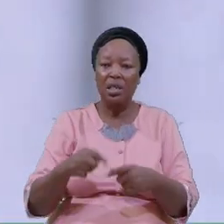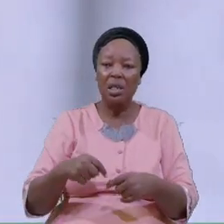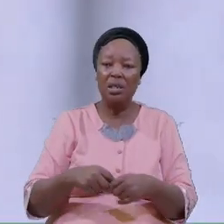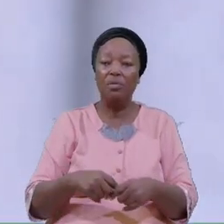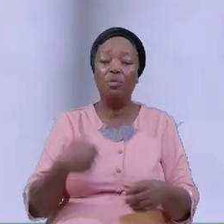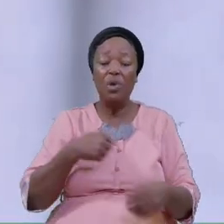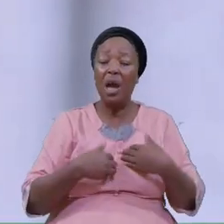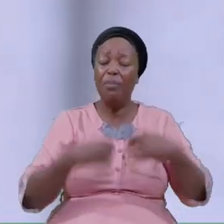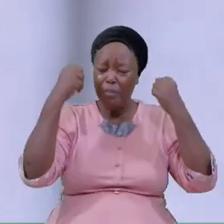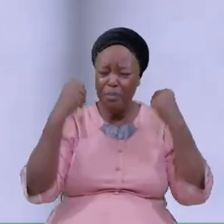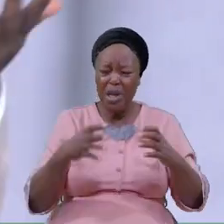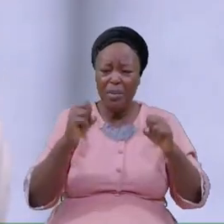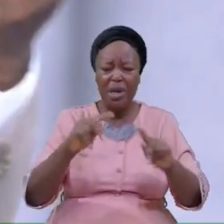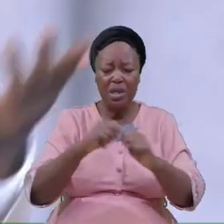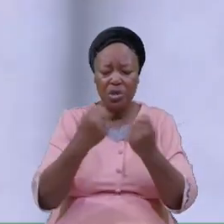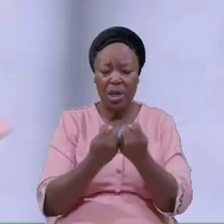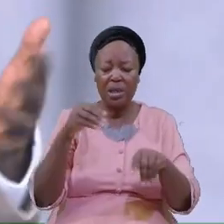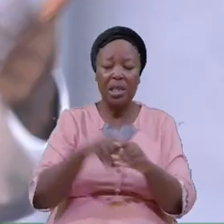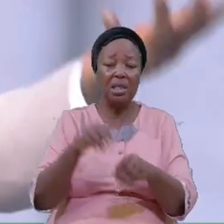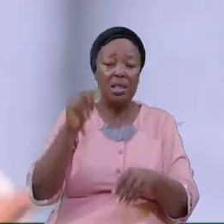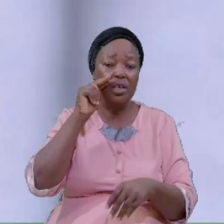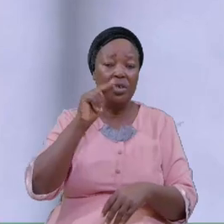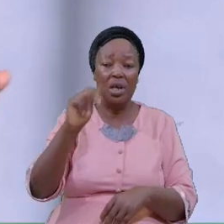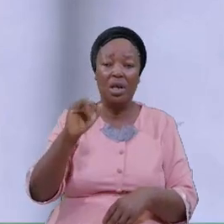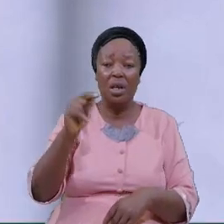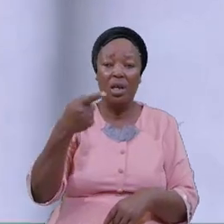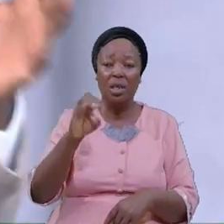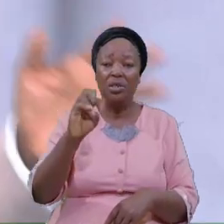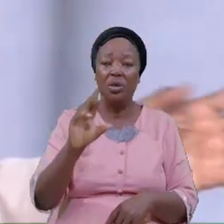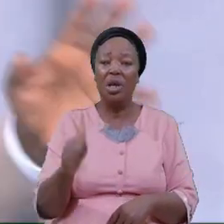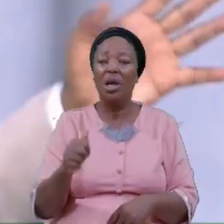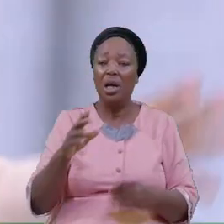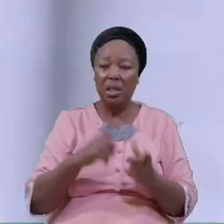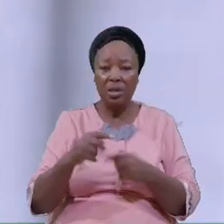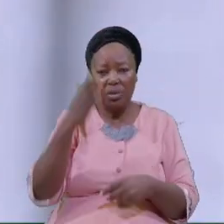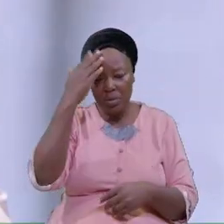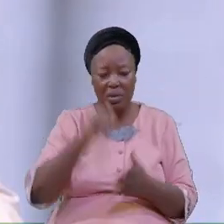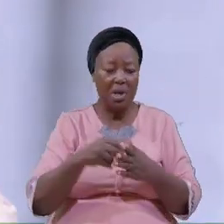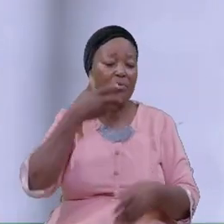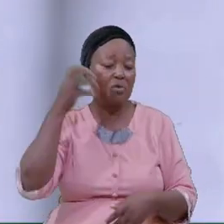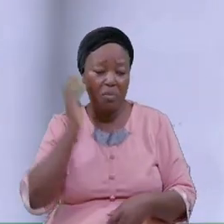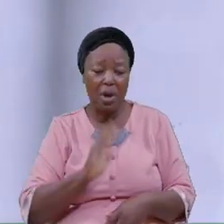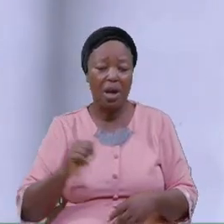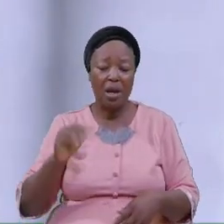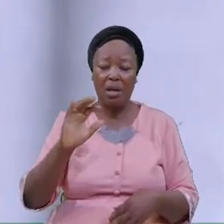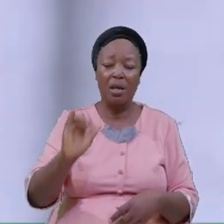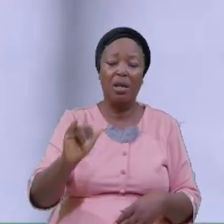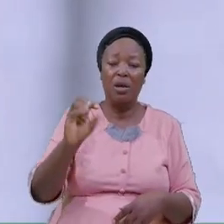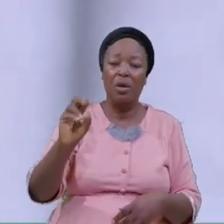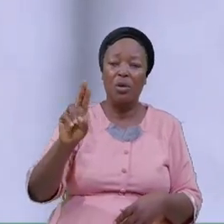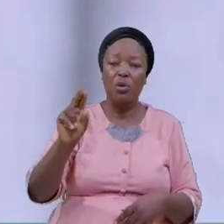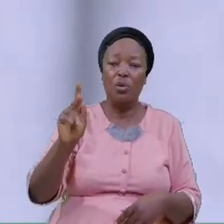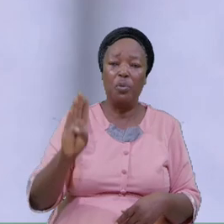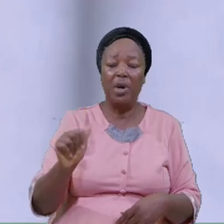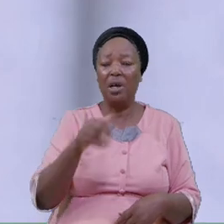plusieurs tribus au Nigeria. And you might know some of them: Yoruba, Igbo, Hausa, Efik, everybody. Vous pouvez connaître plusieurs de ces tribus: